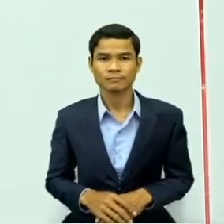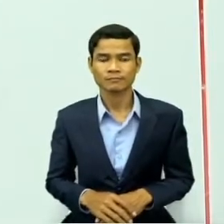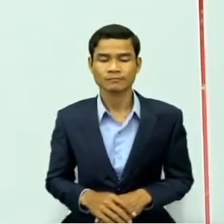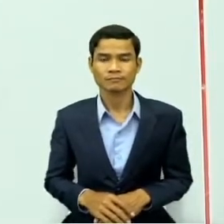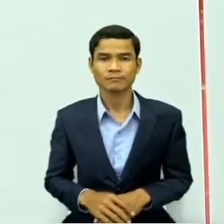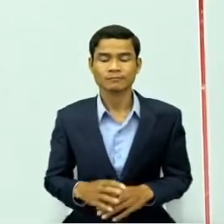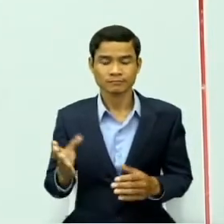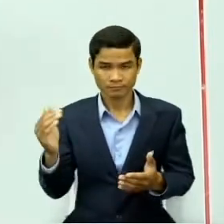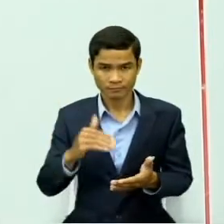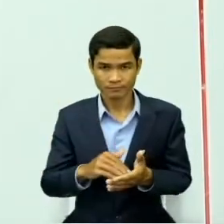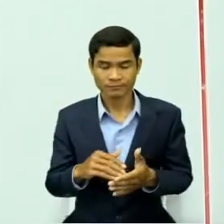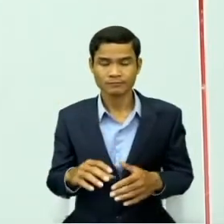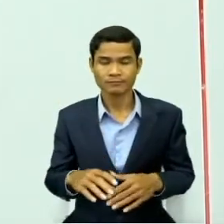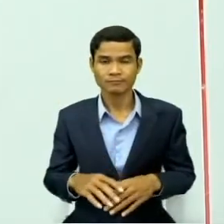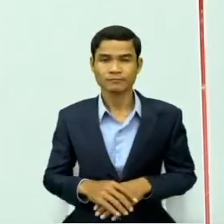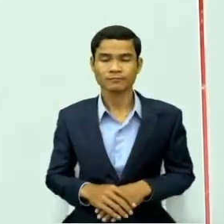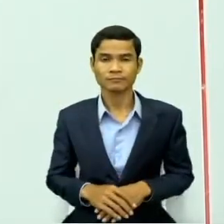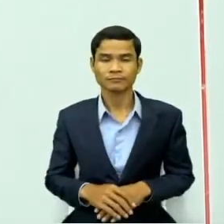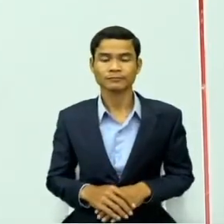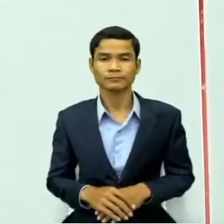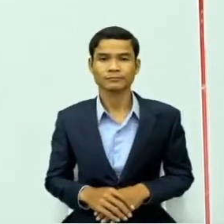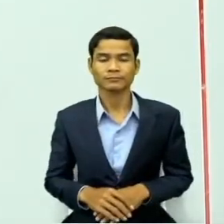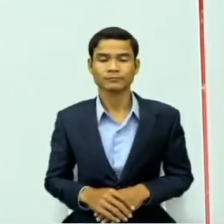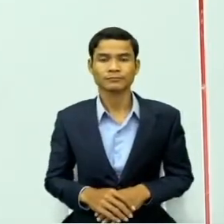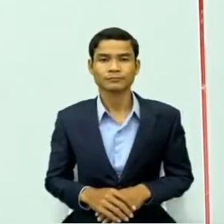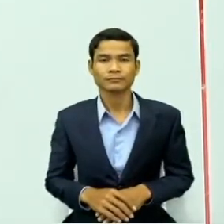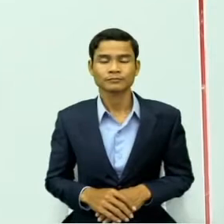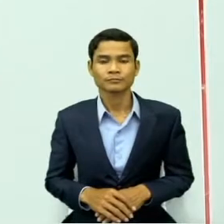Chà, mà đường tiết.